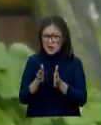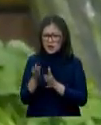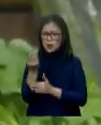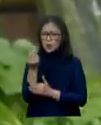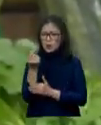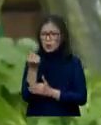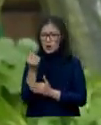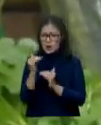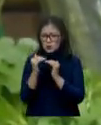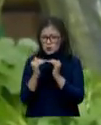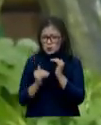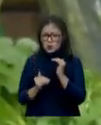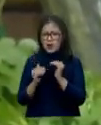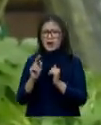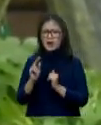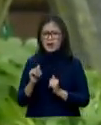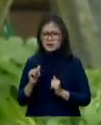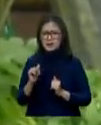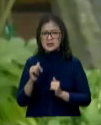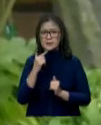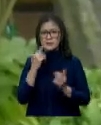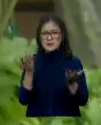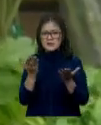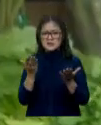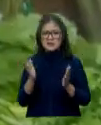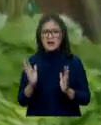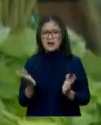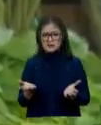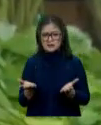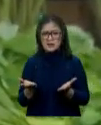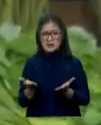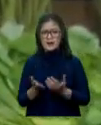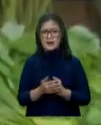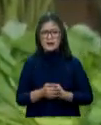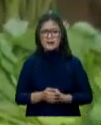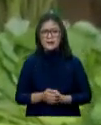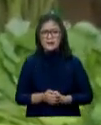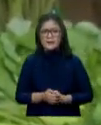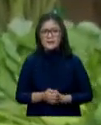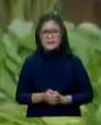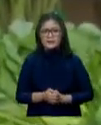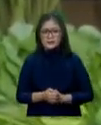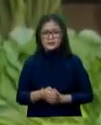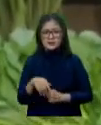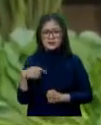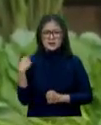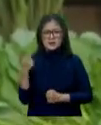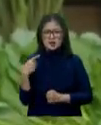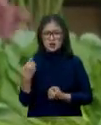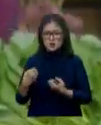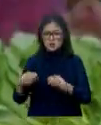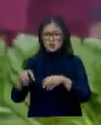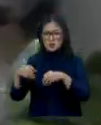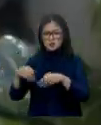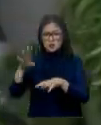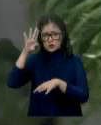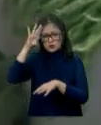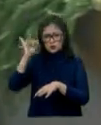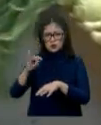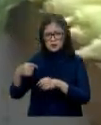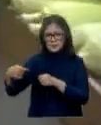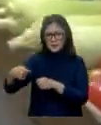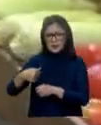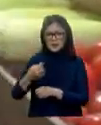lagiah di harga normal lagi gitu jadinya kita juga jualnya juga susah juga Soalnya